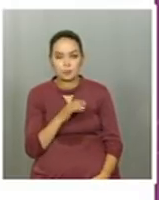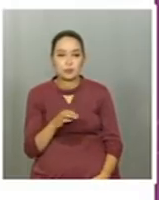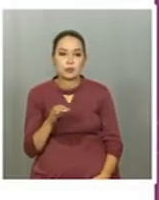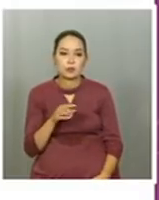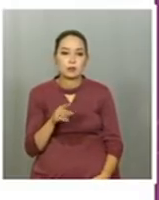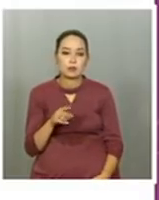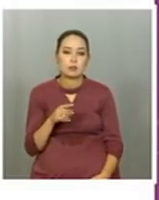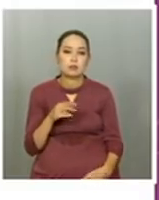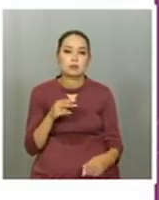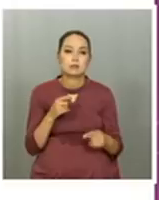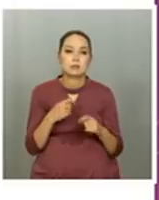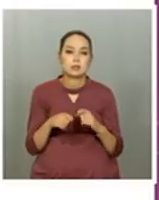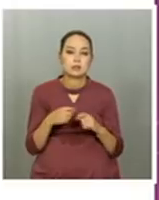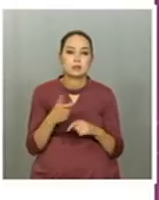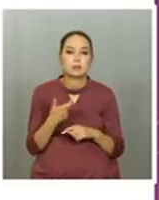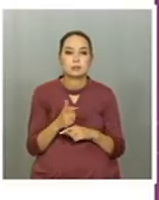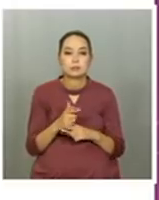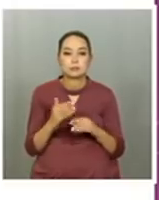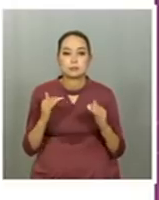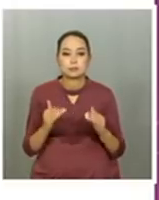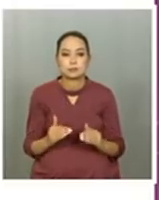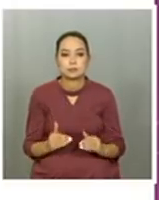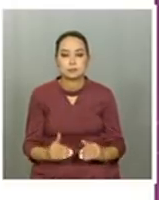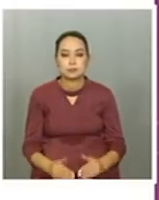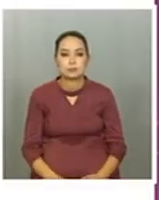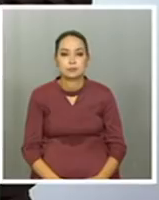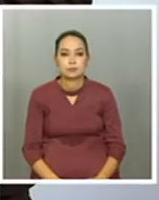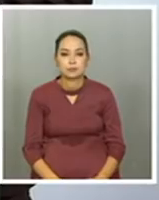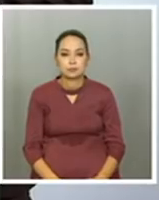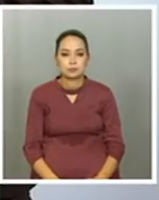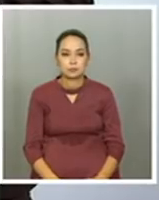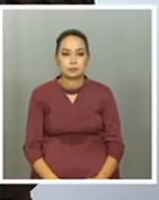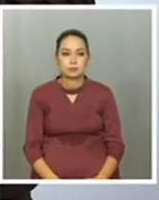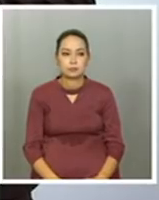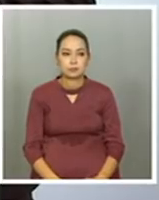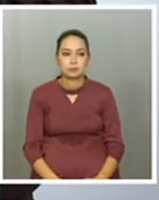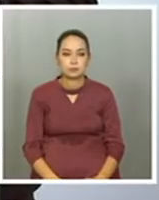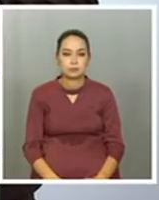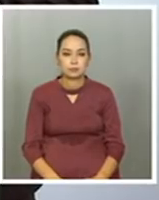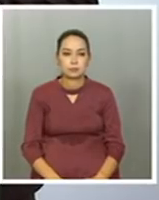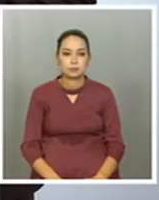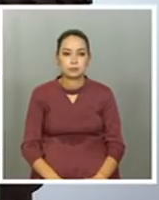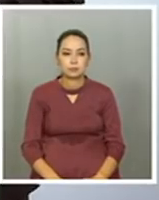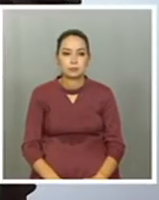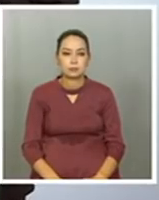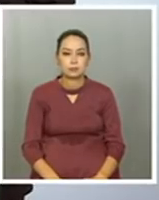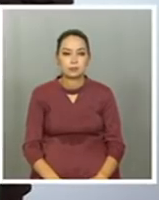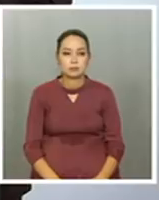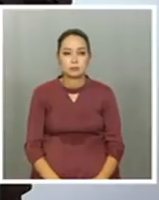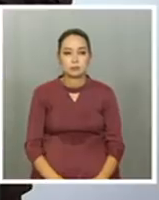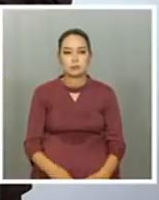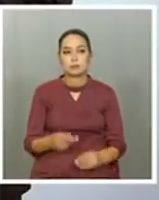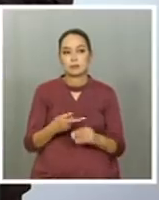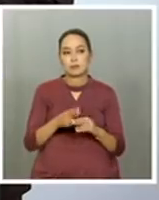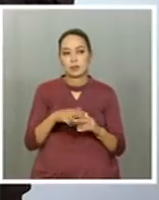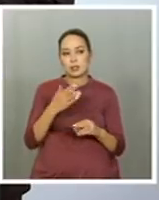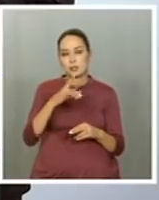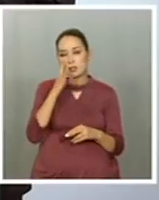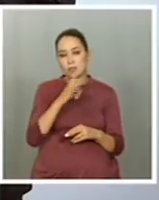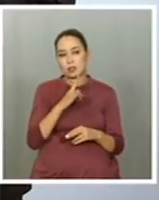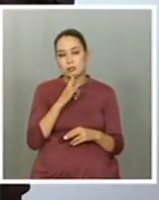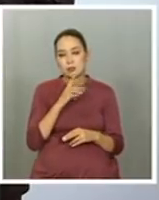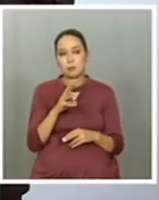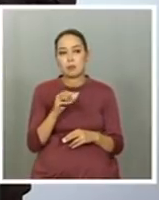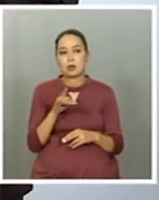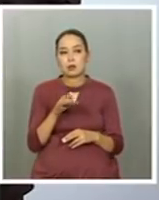жалпы инвестиция мөлшері төмен деңгейде екендігін көруге болады. Келесі кезекте оқушылар жалпы Қазақстанның макроаймақтық